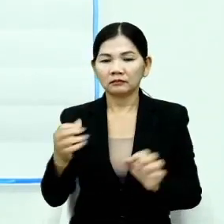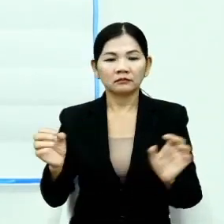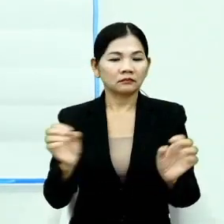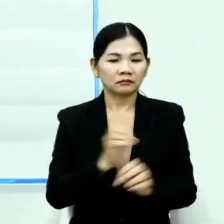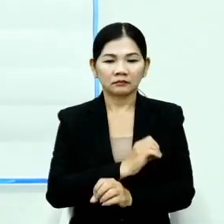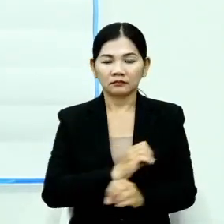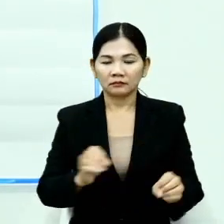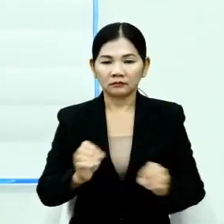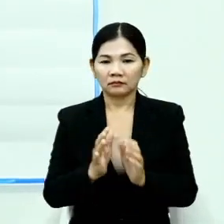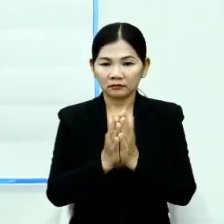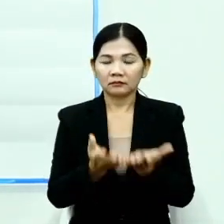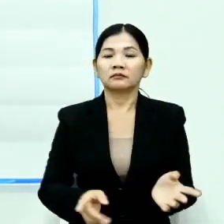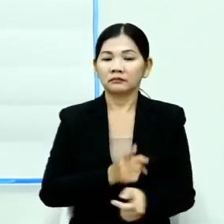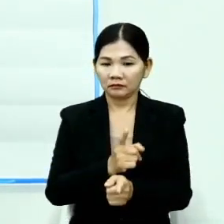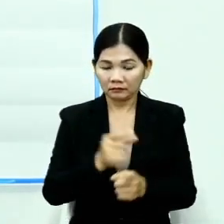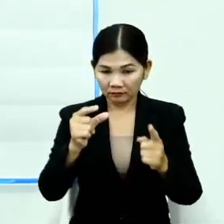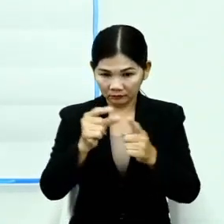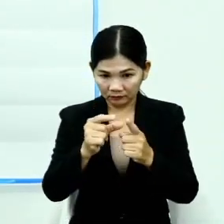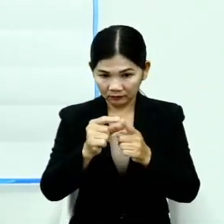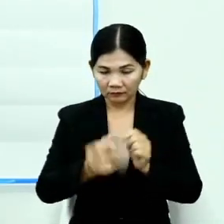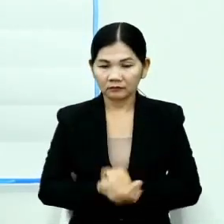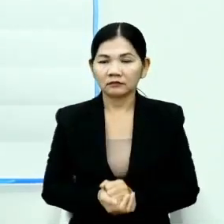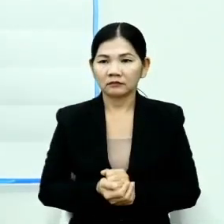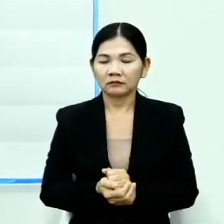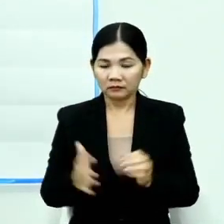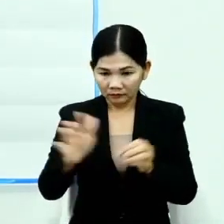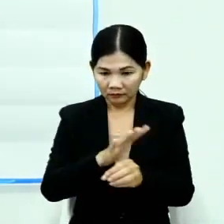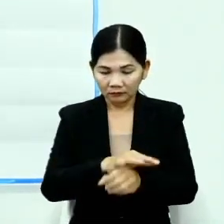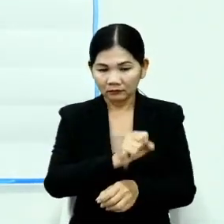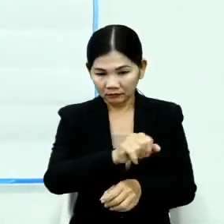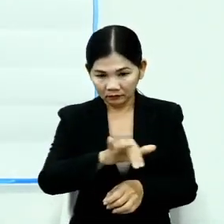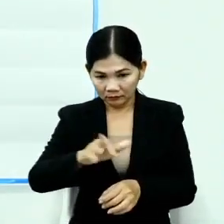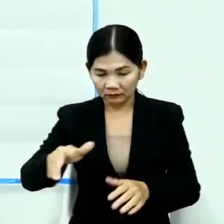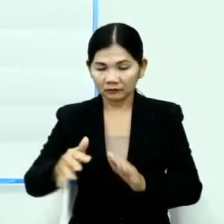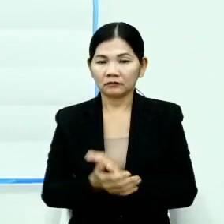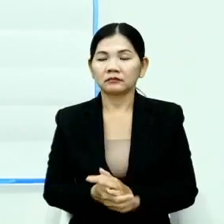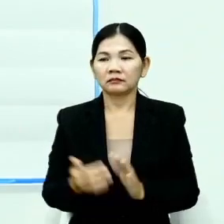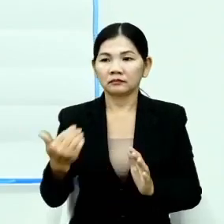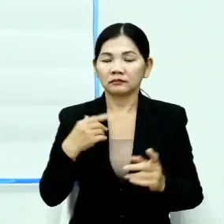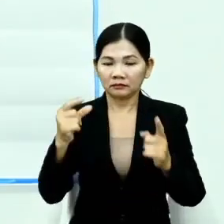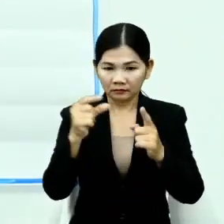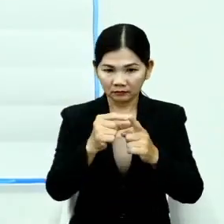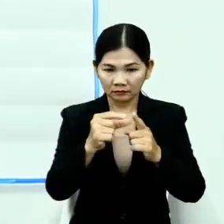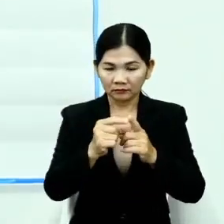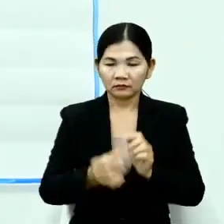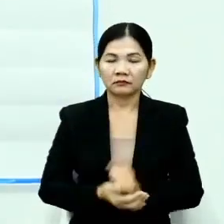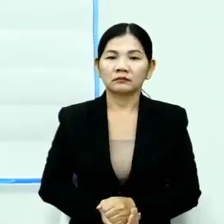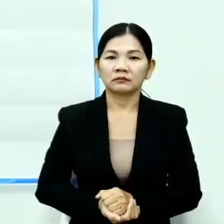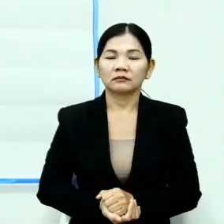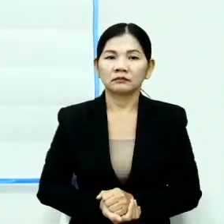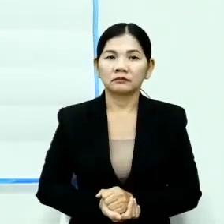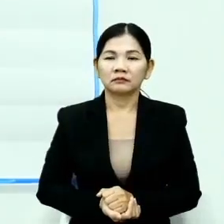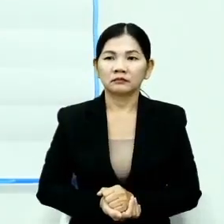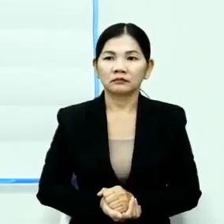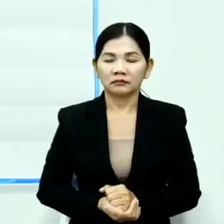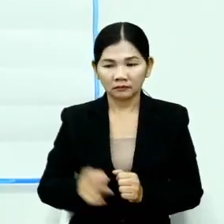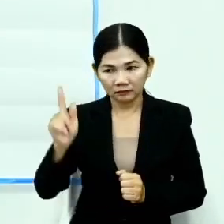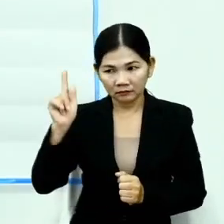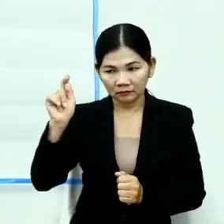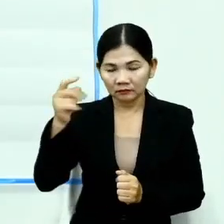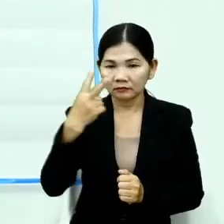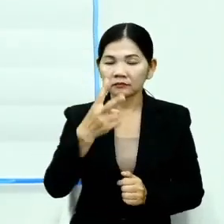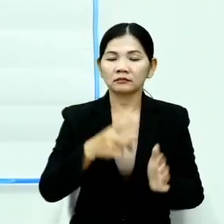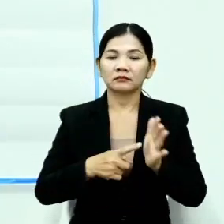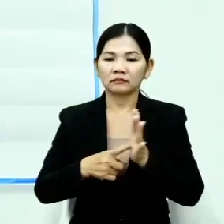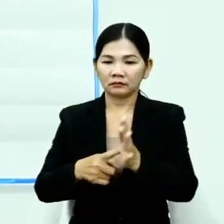ត់តន់សរសេរត្រឹមត្រូវទេពាក្យនេះគឺយើងត្រូវបំពេញតួអក្សរដើម្បីបានជាពាក្យទៅត្រូវចាទៅតាមនឹងរូបភាពដែលអ្នកគ្រូបានប